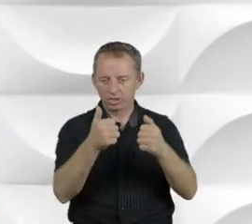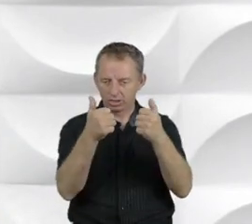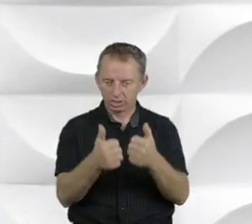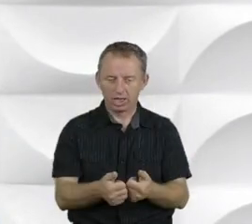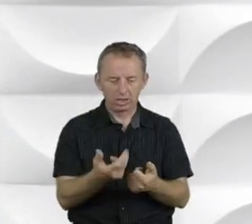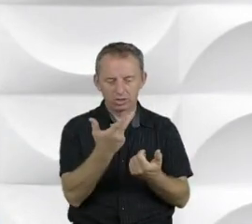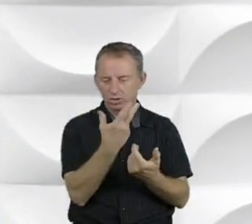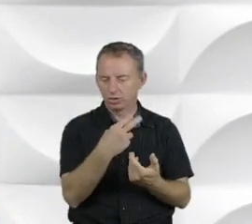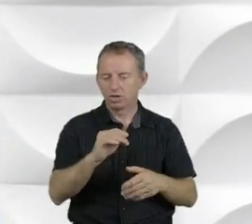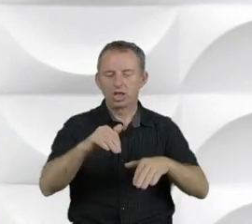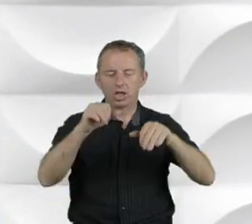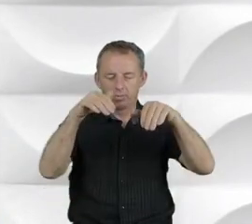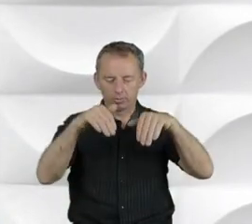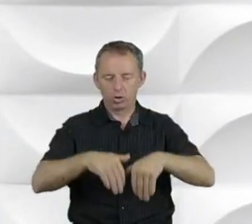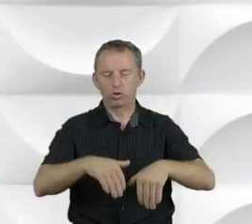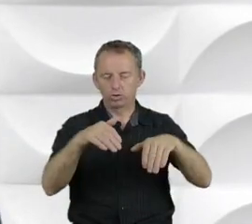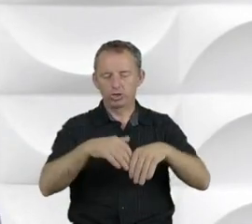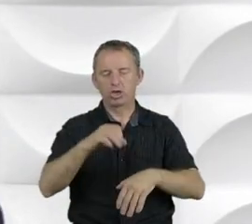nie może.